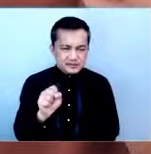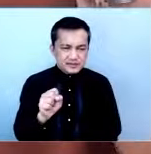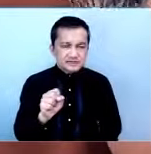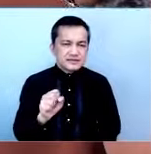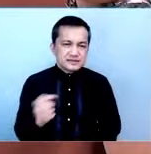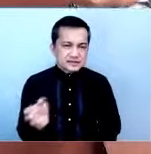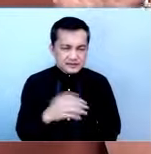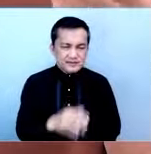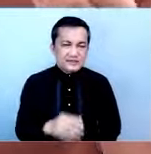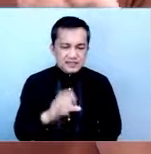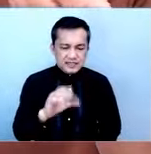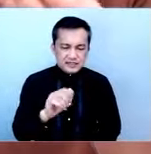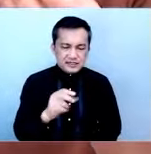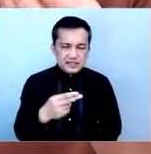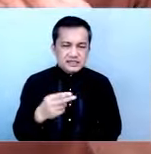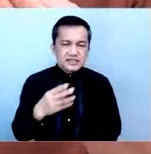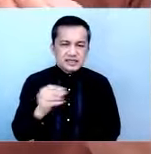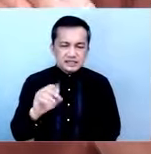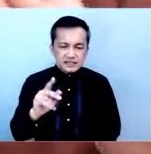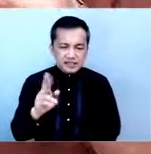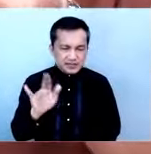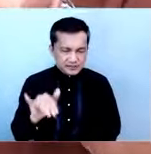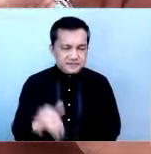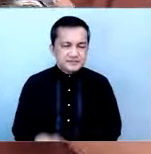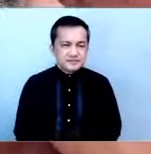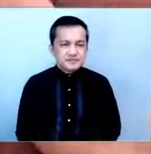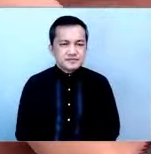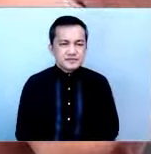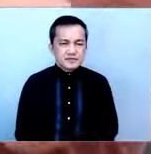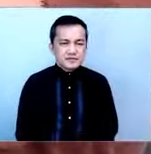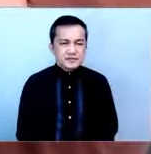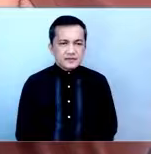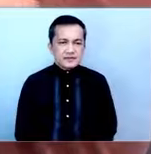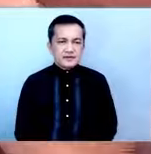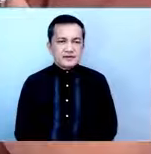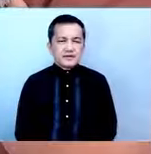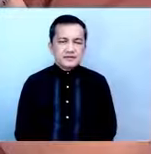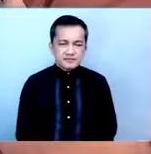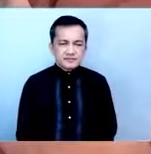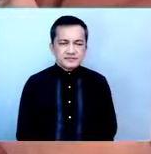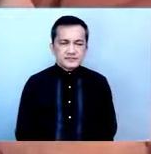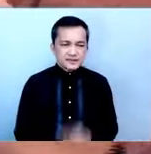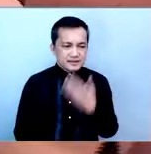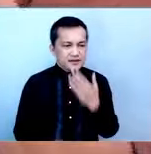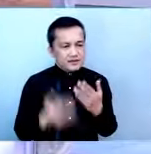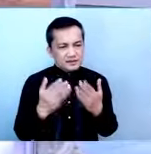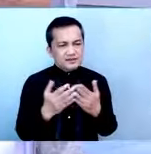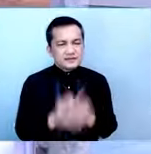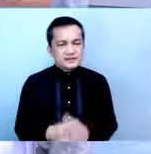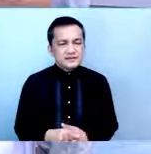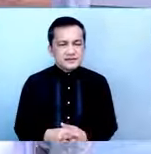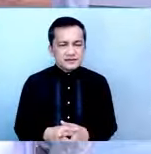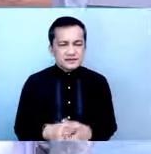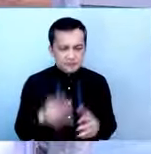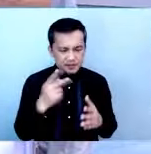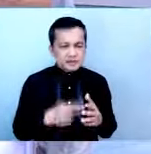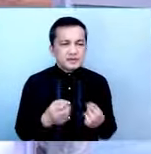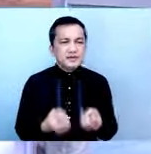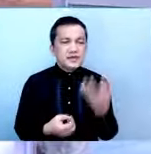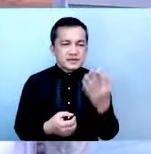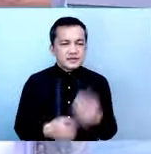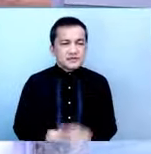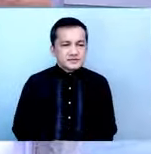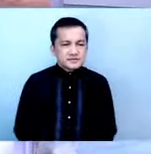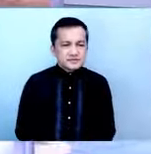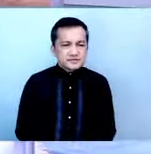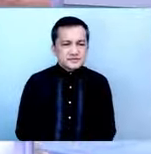Okay. Pero pinupunta din na Dayo. Pinupuntahan ba rin, din na Dayo. Kasi we see this eh. Salamat po. Price points, Raymond. Ito magkano yung ganitong...